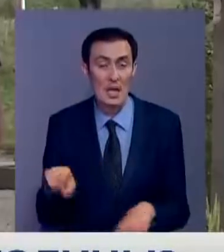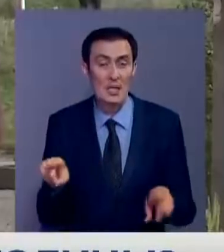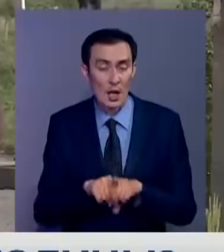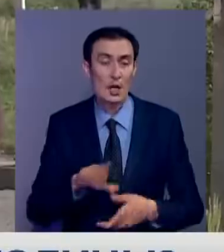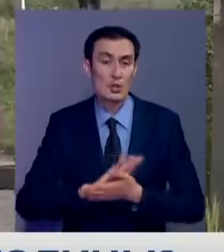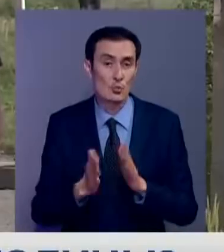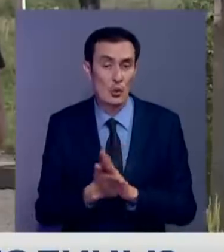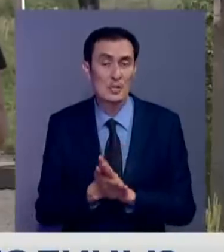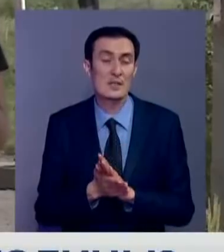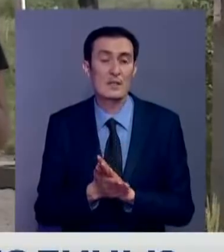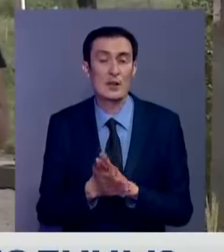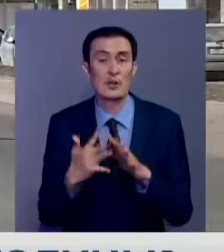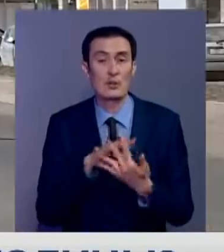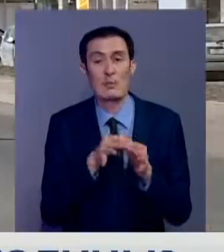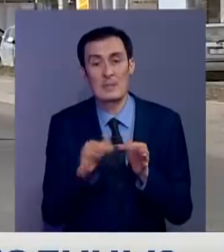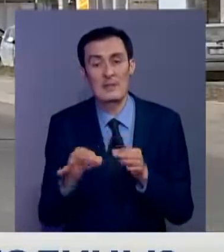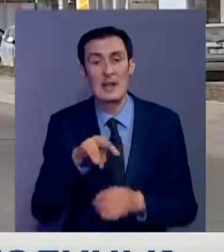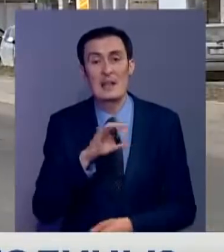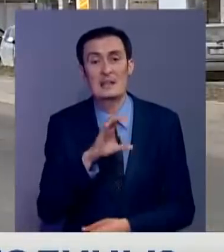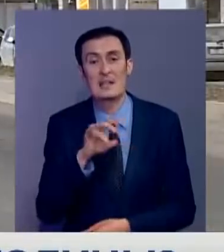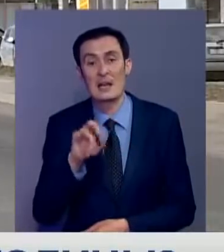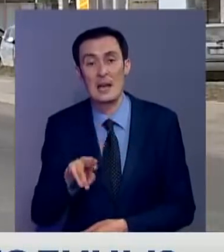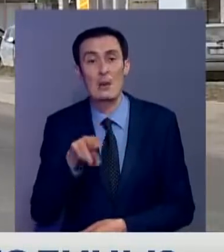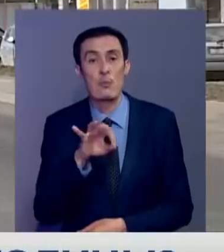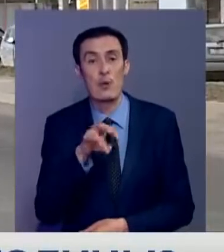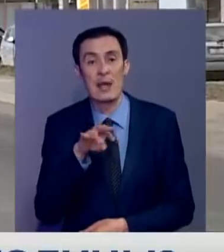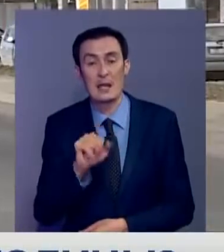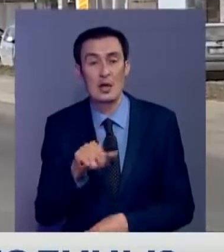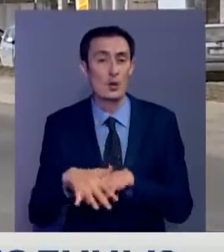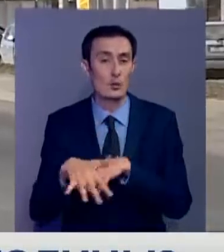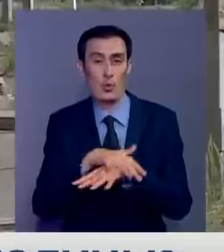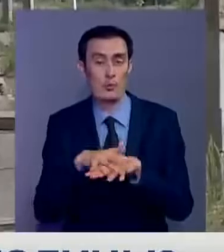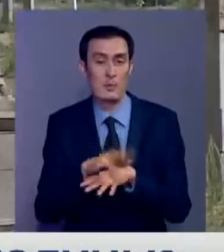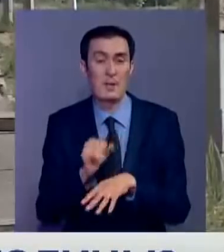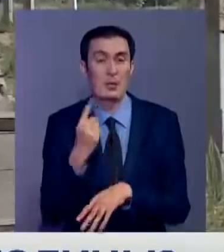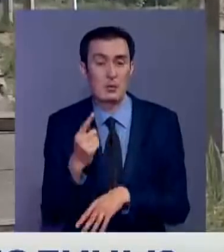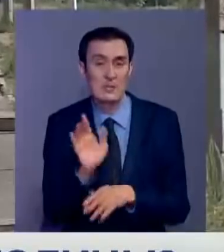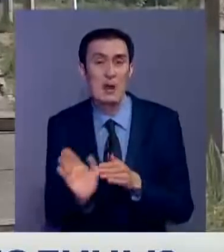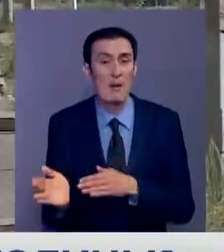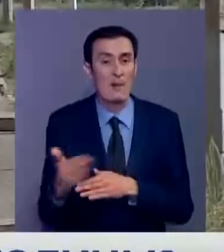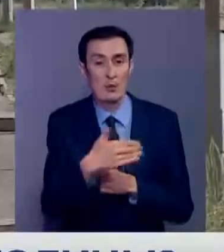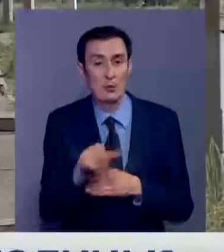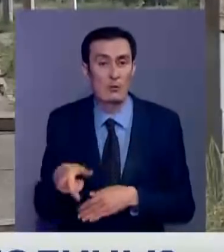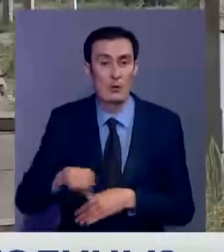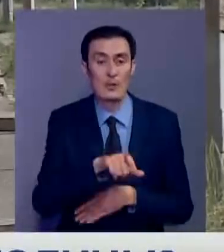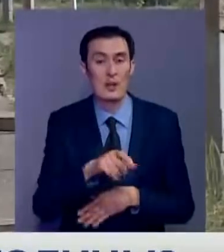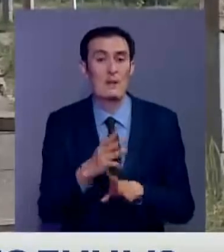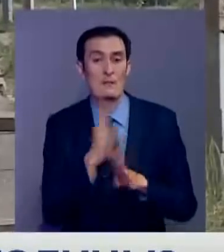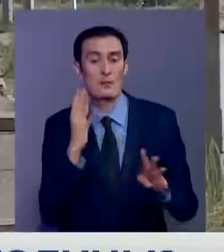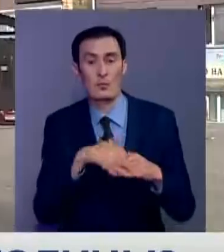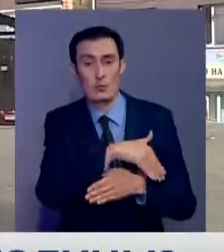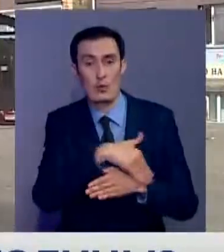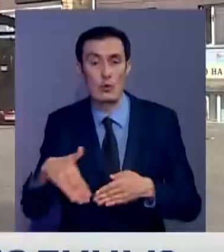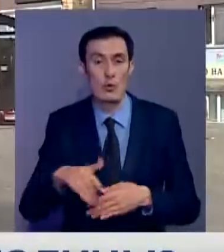же ситуация и в жилом массиве Лесная Поляна. Люди толпами собираются на одном из поворотов или выстраиваются